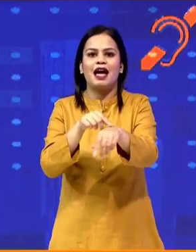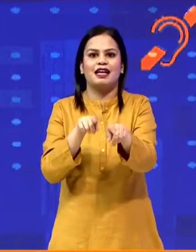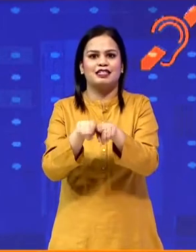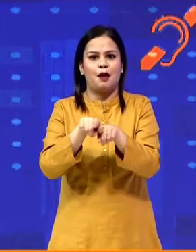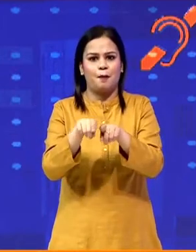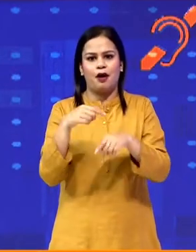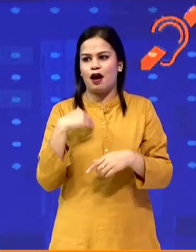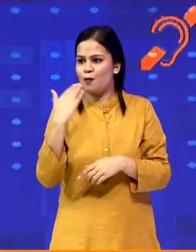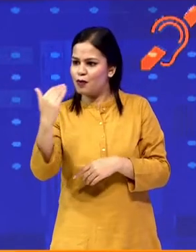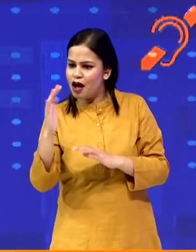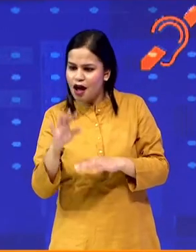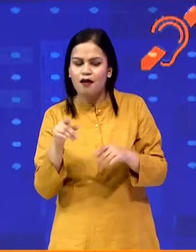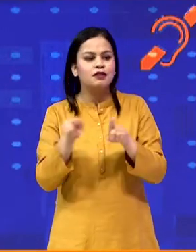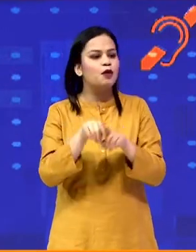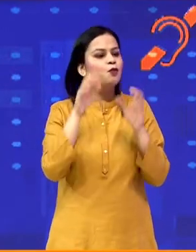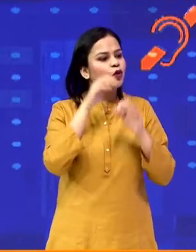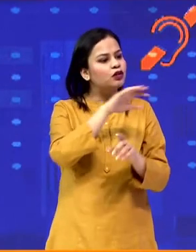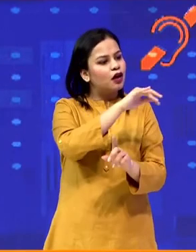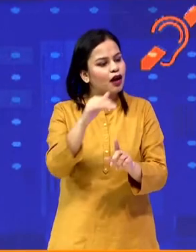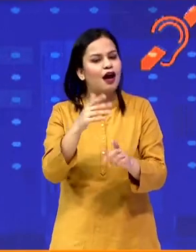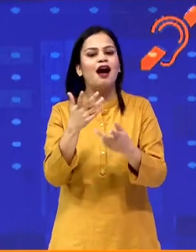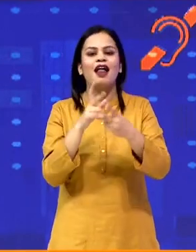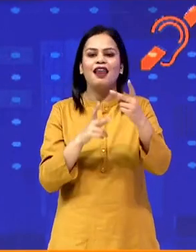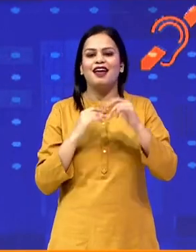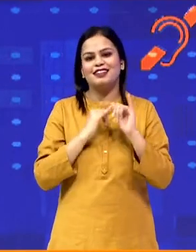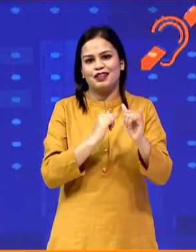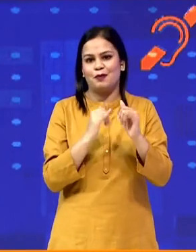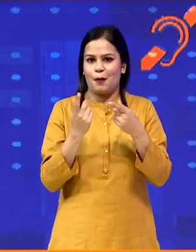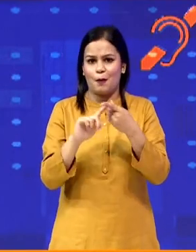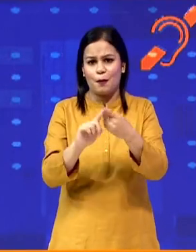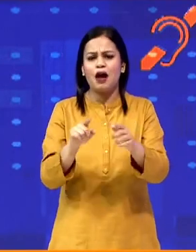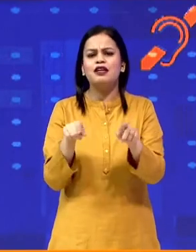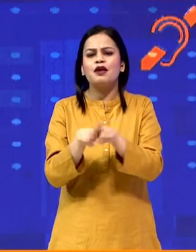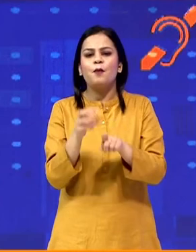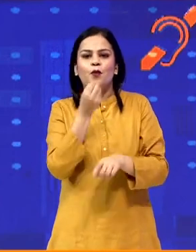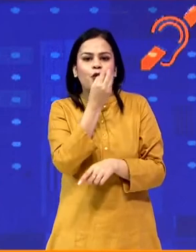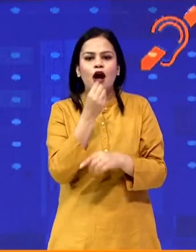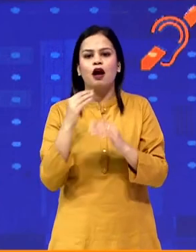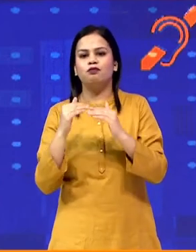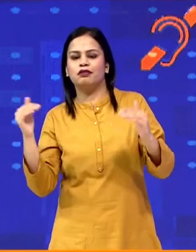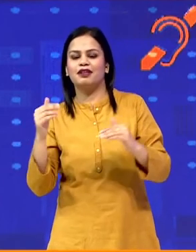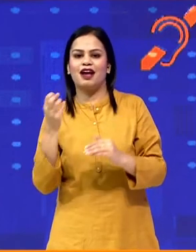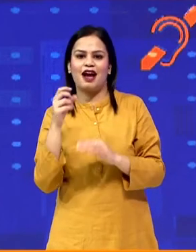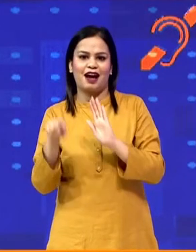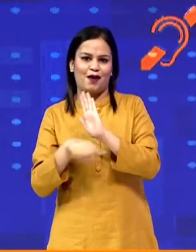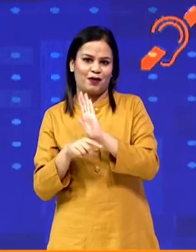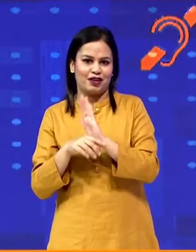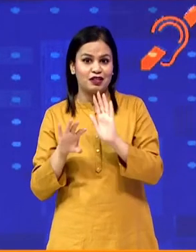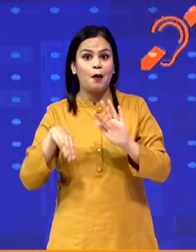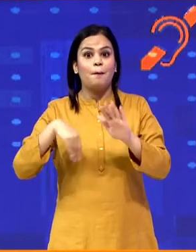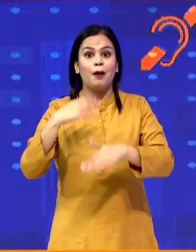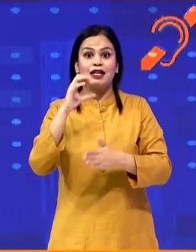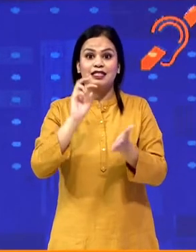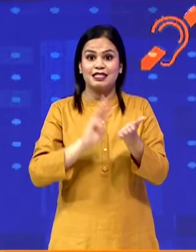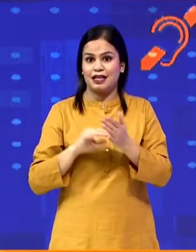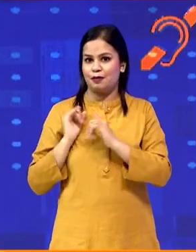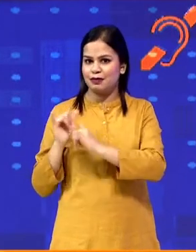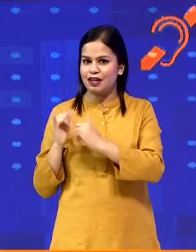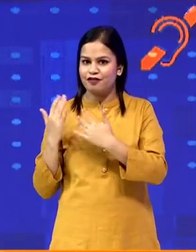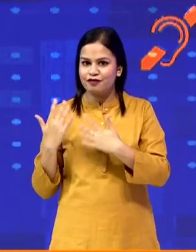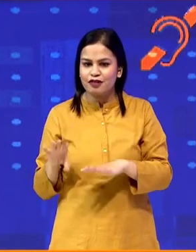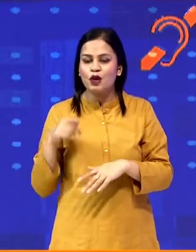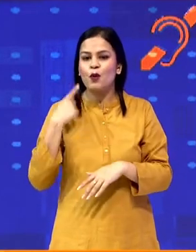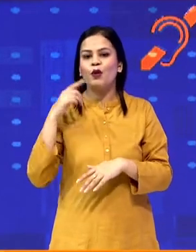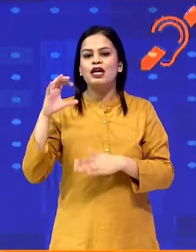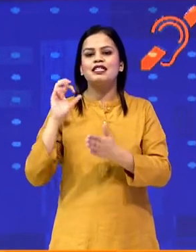सामने है उनसे सवाल यह बीजेपी वर्सेस कांग्रेस फिर हम दोनों के मिनिस्टर रहे वह भी